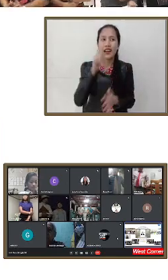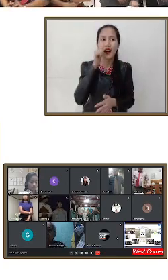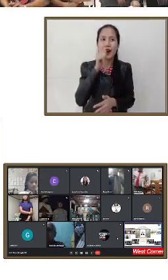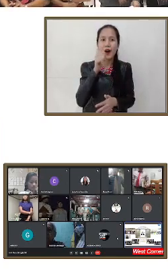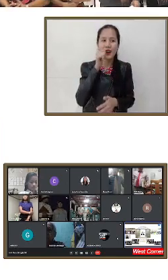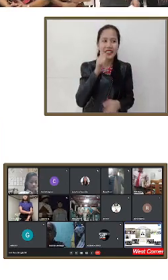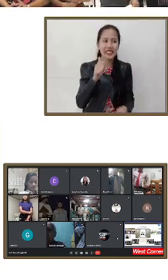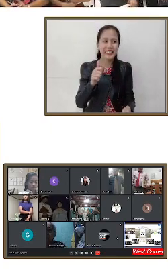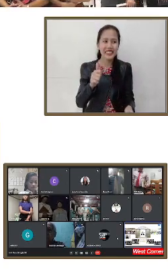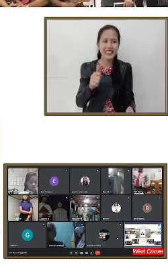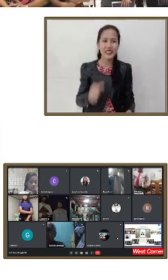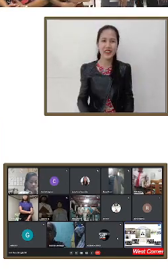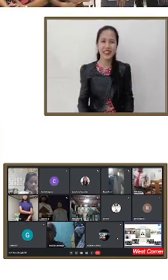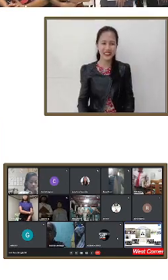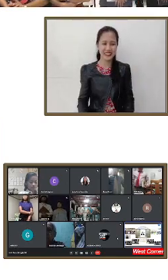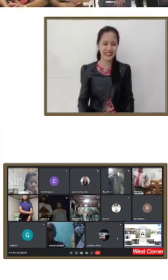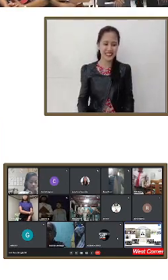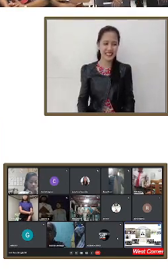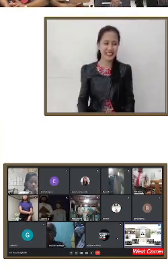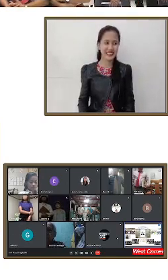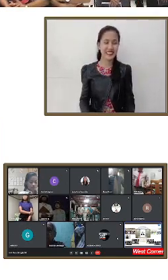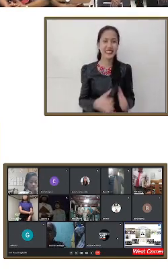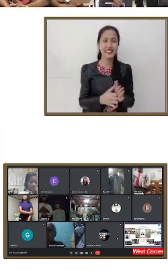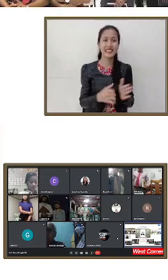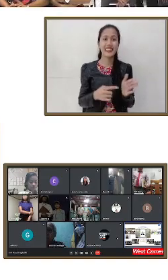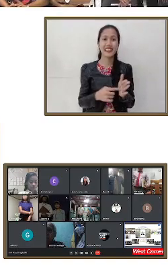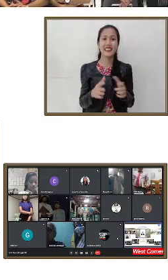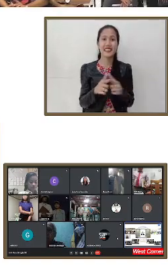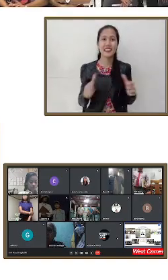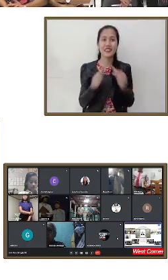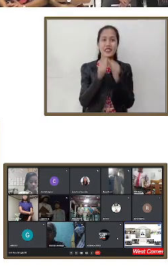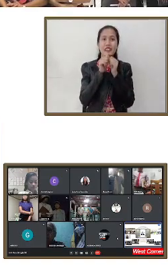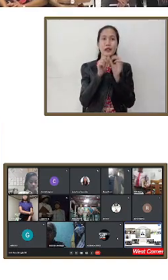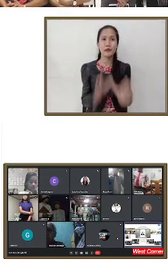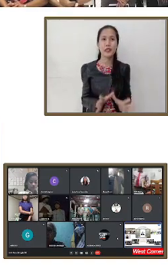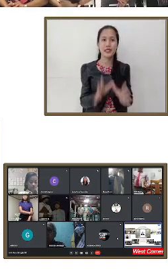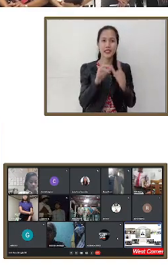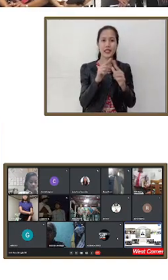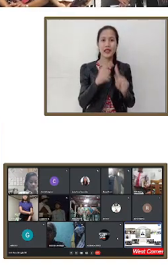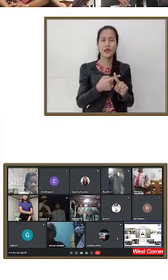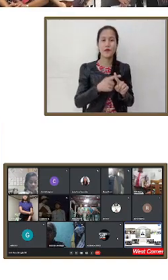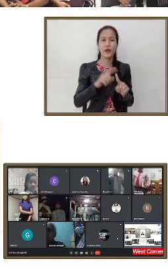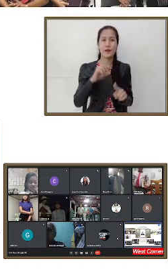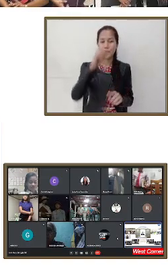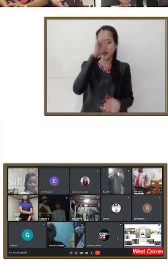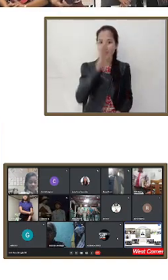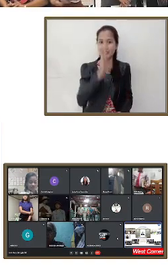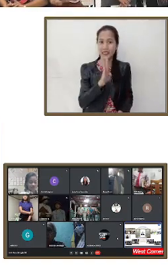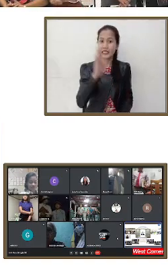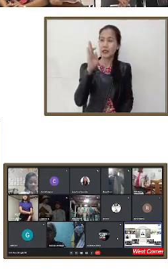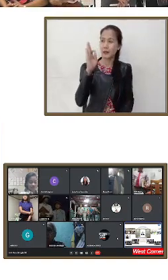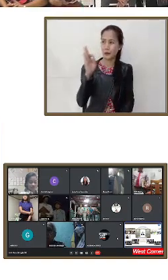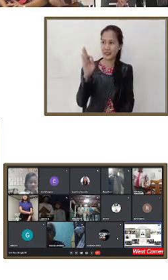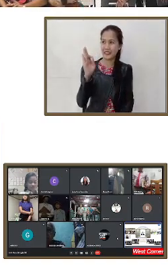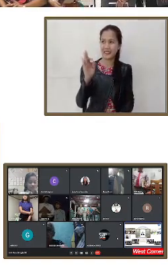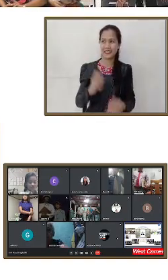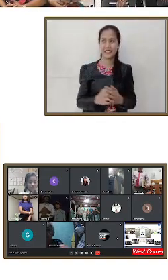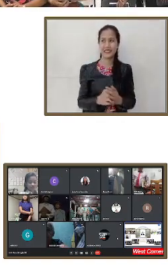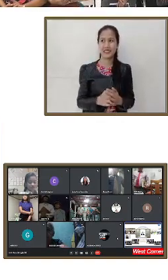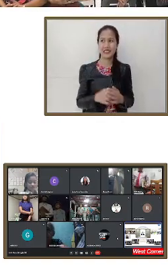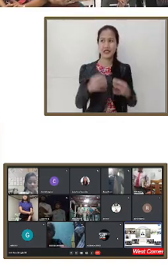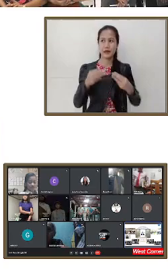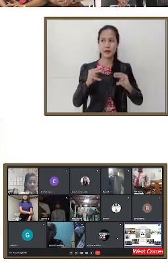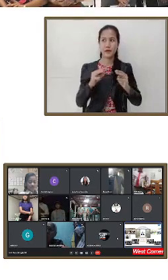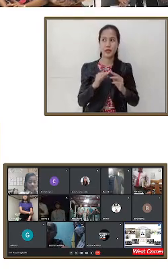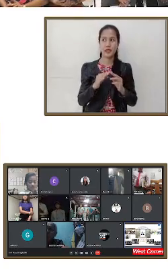tinitake as a great privilege po na galing po sa Panginoon. Kaya Pastor, maraming salamat po at tuwing maging blessing po ang pag-uusapan